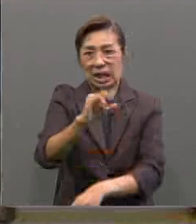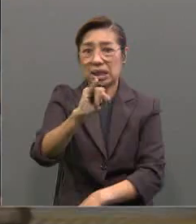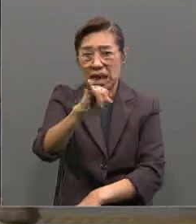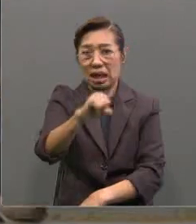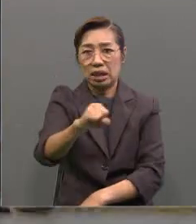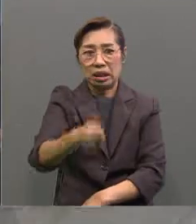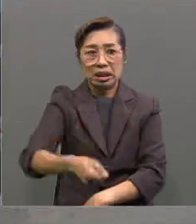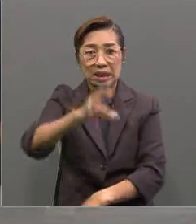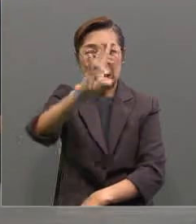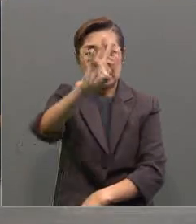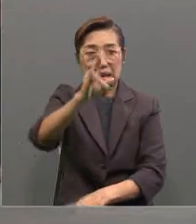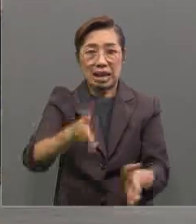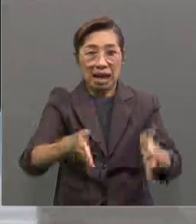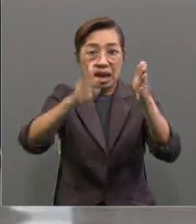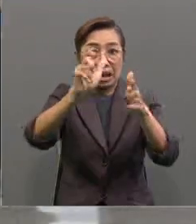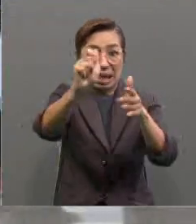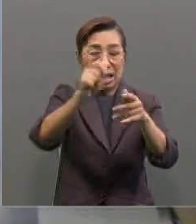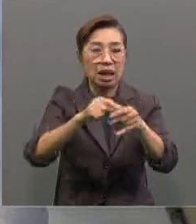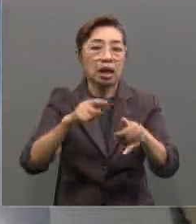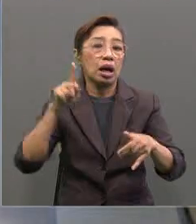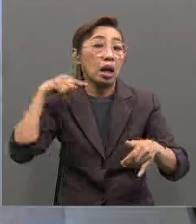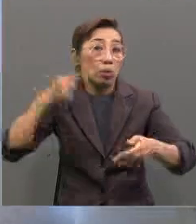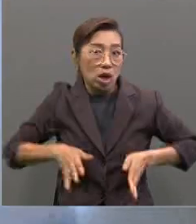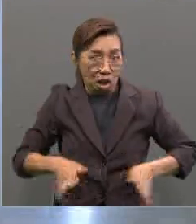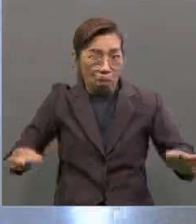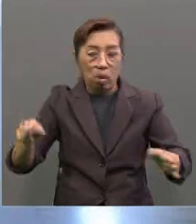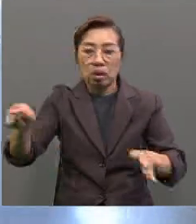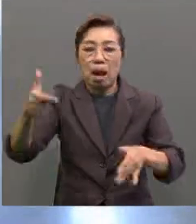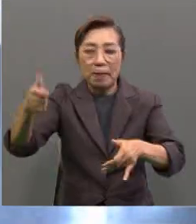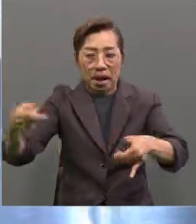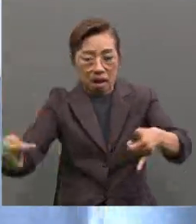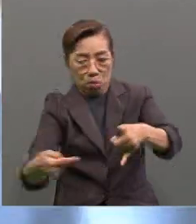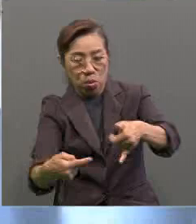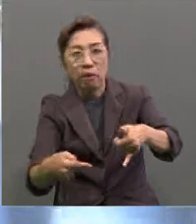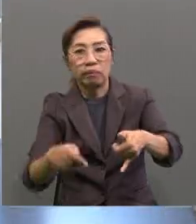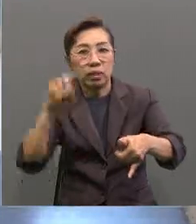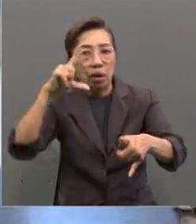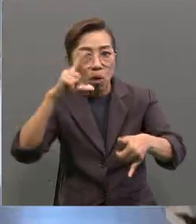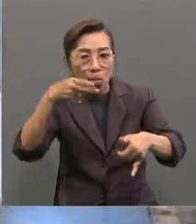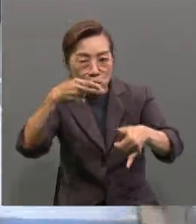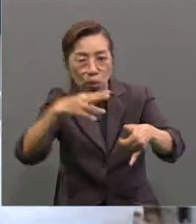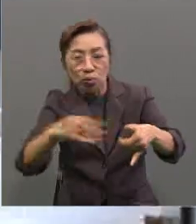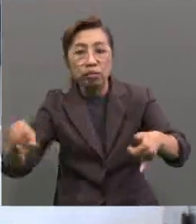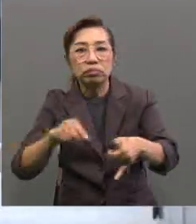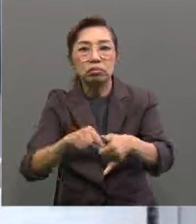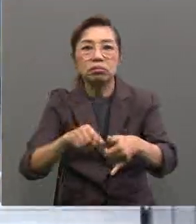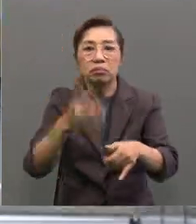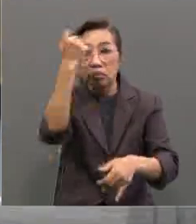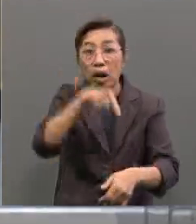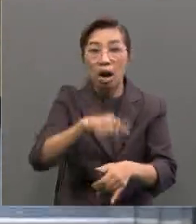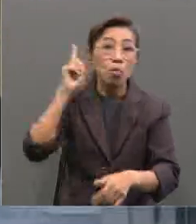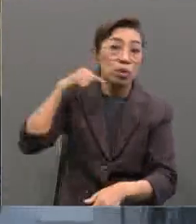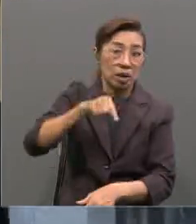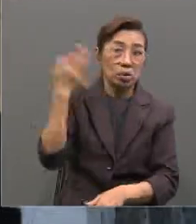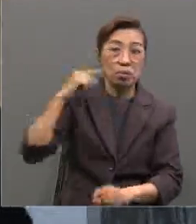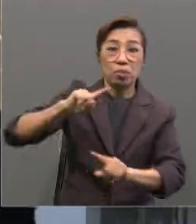ชั้น7อาคาร A นะครับโดยเมื่อวันที่3พฤศจิกายนที่ผ่านมาเนี่ยผู้เสียหายได้รู้สึกถึงความผิดปกติของผู้